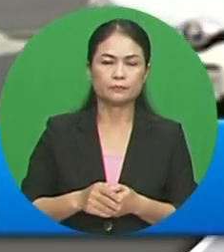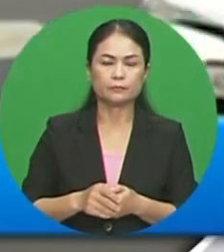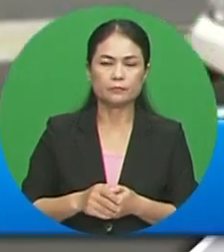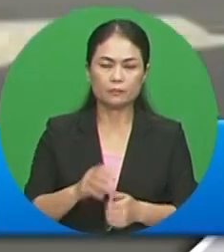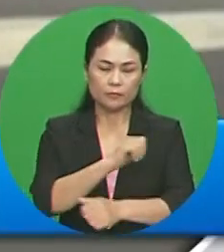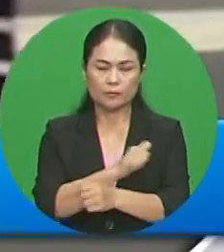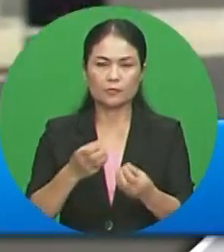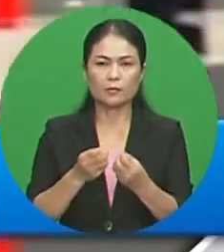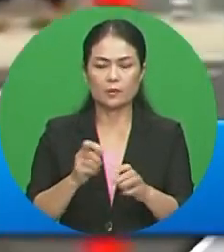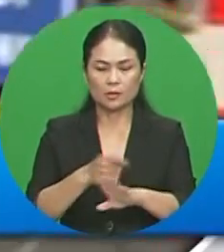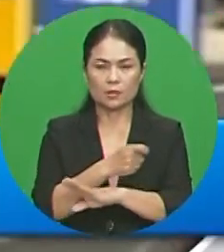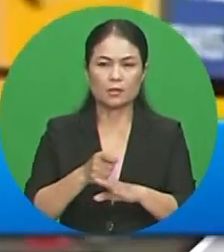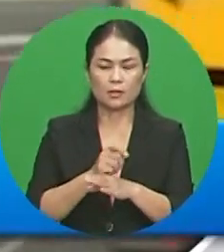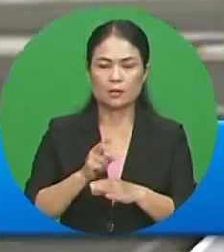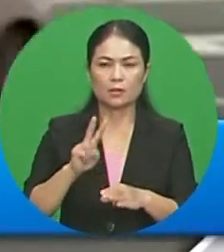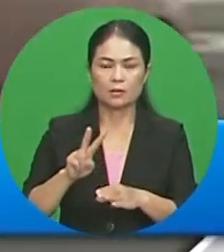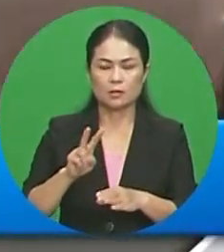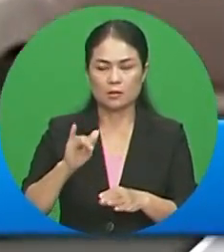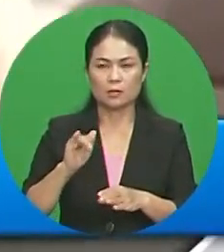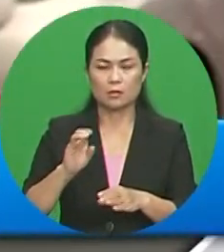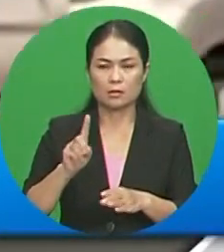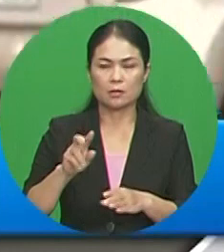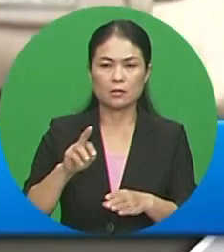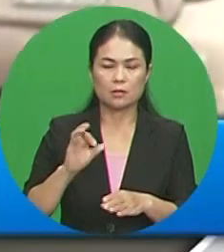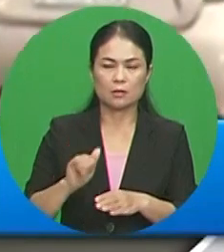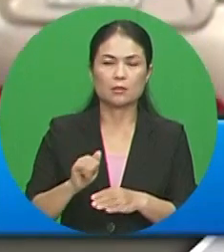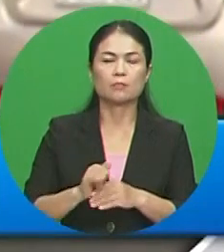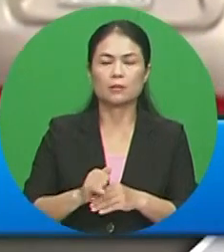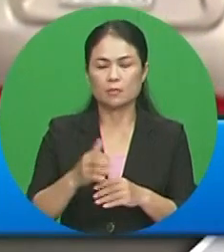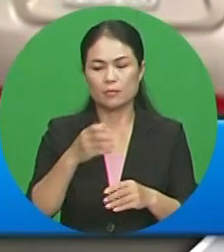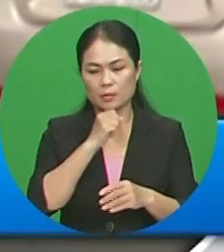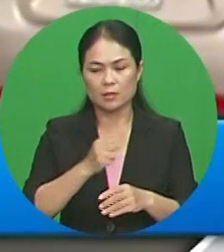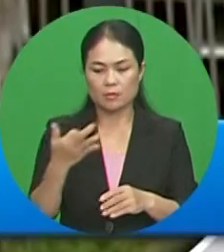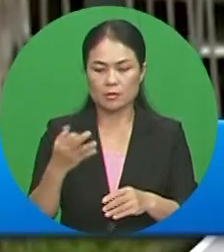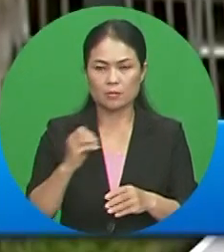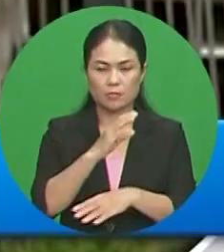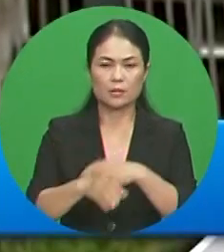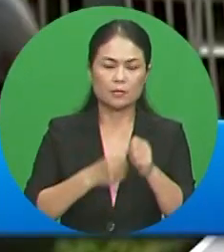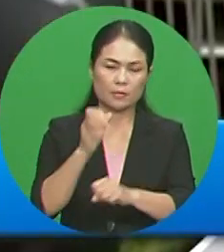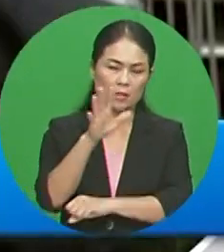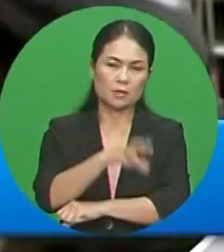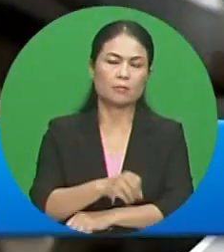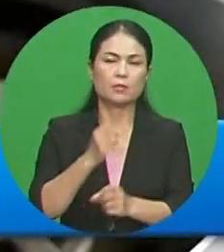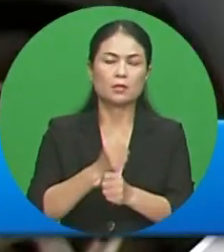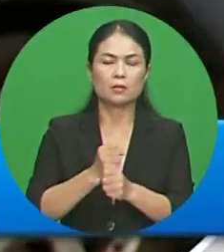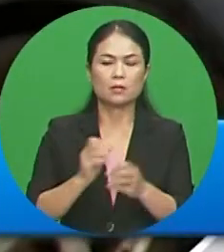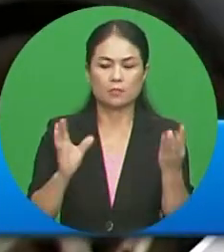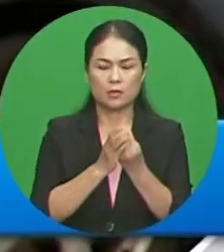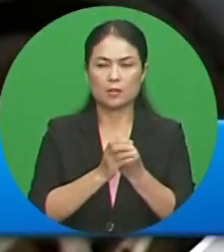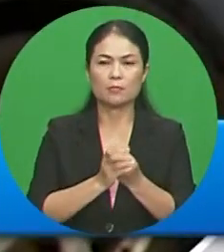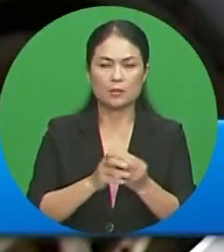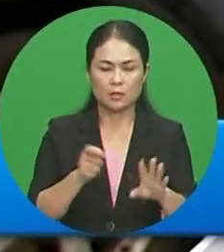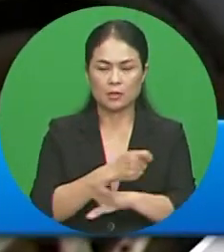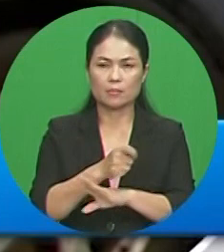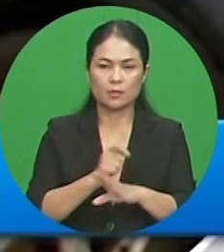អញ្ញាធរក្នុងរដ្ឋវីតូរីយ៉ាបាននិយាយថាបុរសម្នាក់ស្ថិតក្នុងវ័យ80ឆ្នាំបានស្លាប់ទាំងយប់ដោយធ្វើឲ្យចំនួនមនុស្សស្លាប់ក្នុងរដ្ឋ